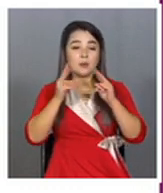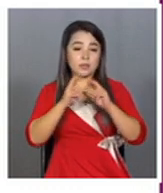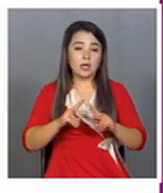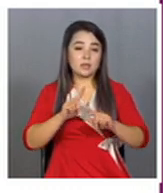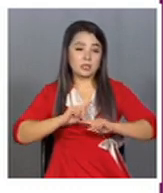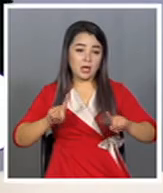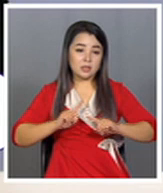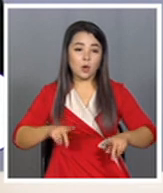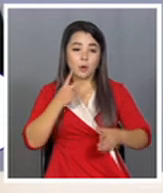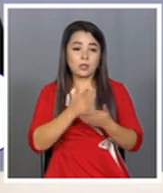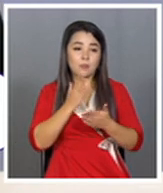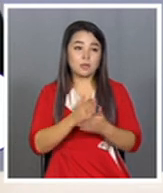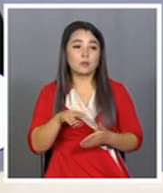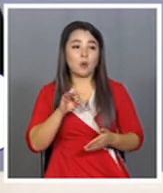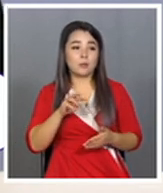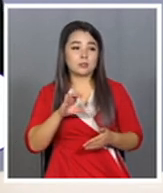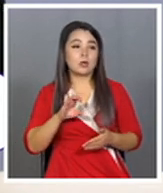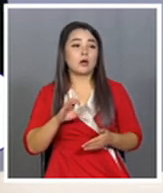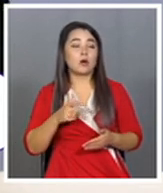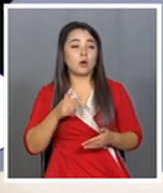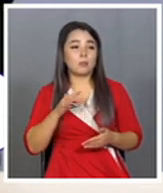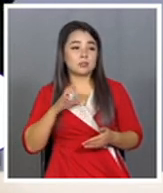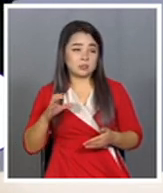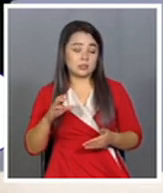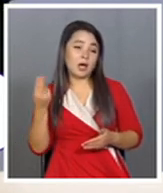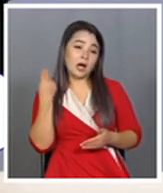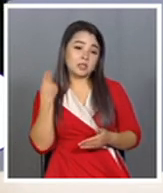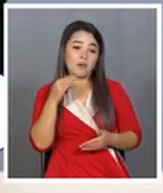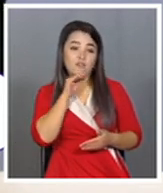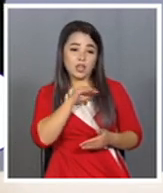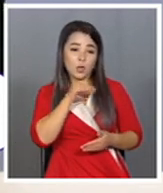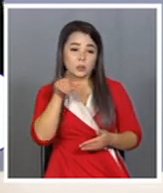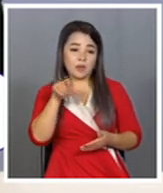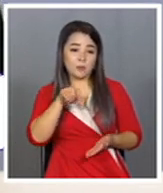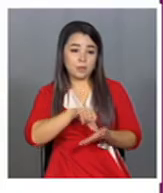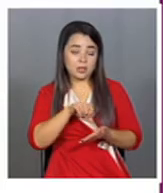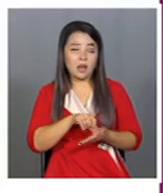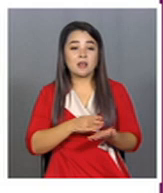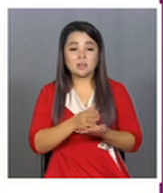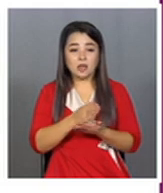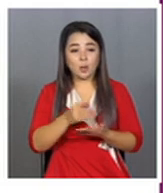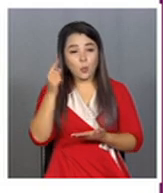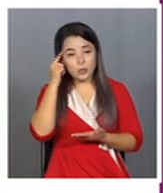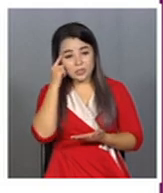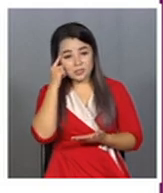отырған. Томас Гоббс, ағылшын философы және саяси